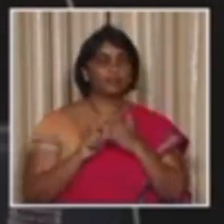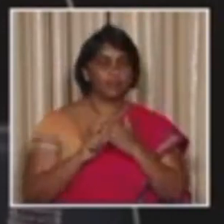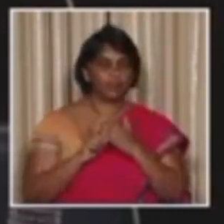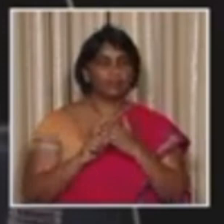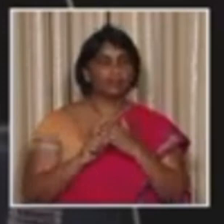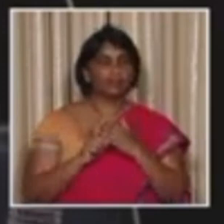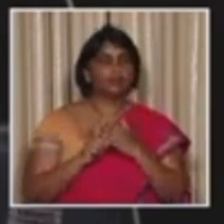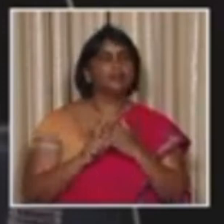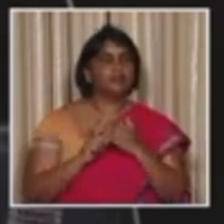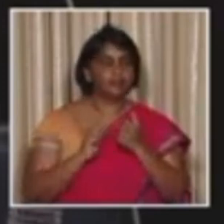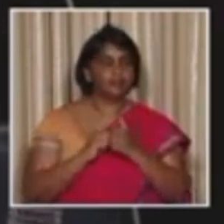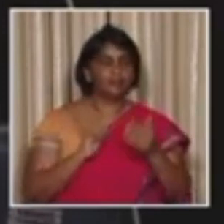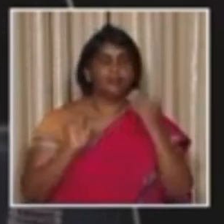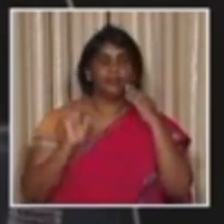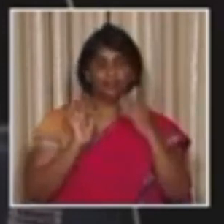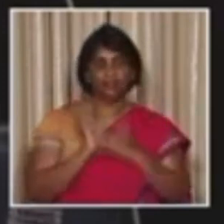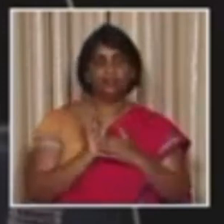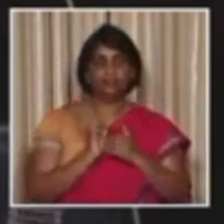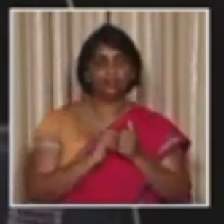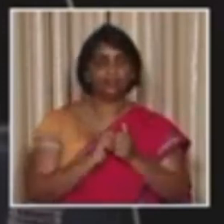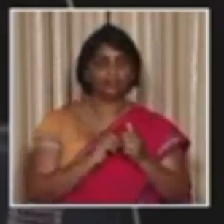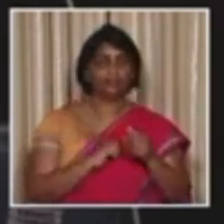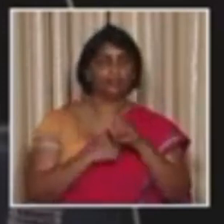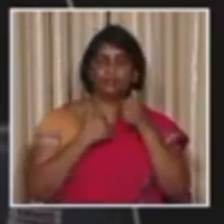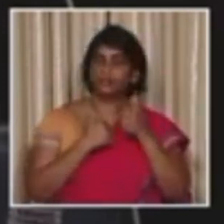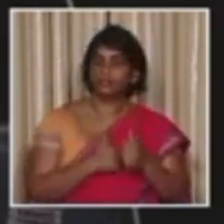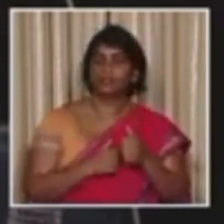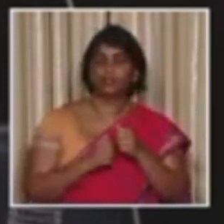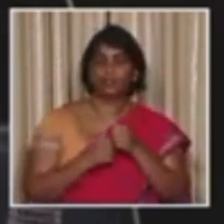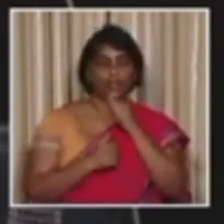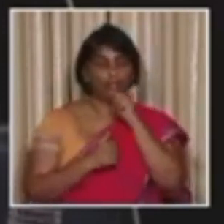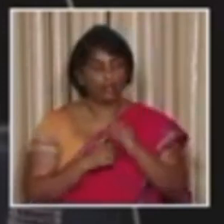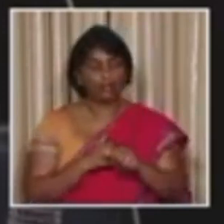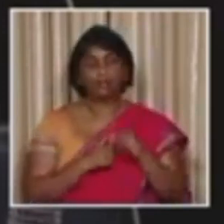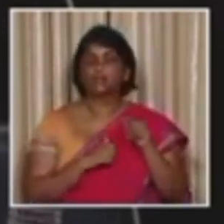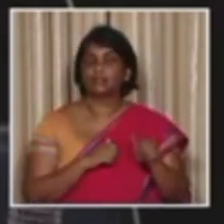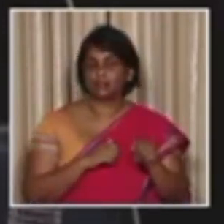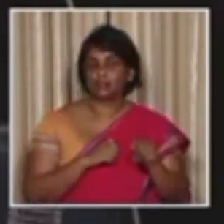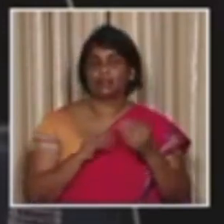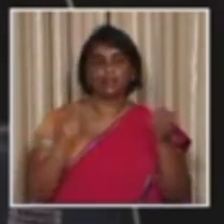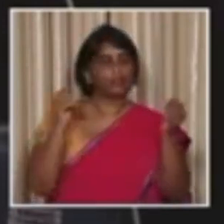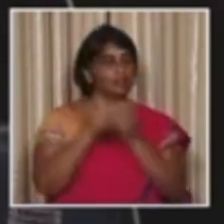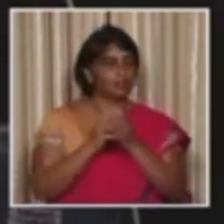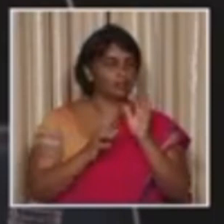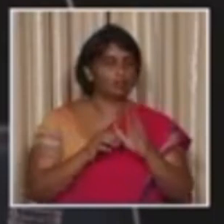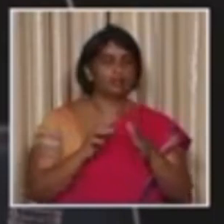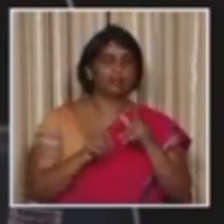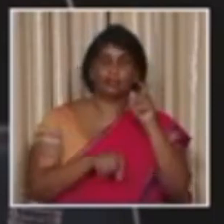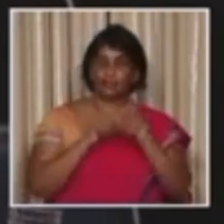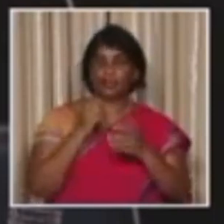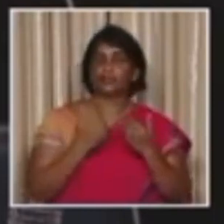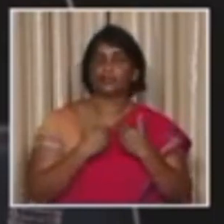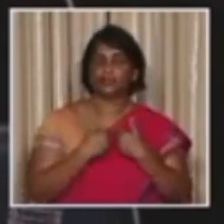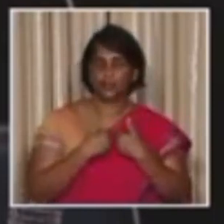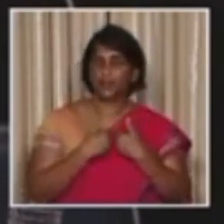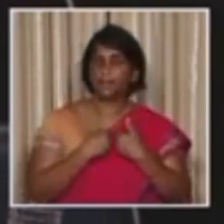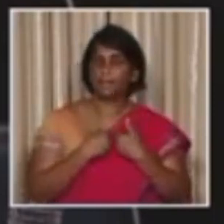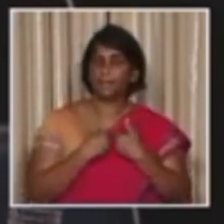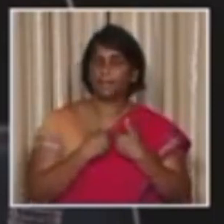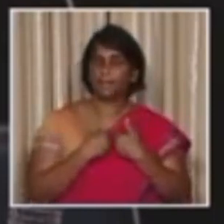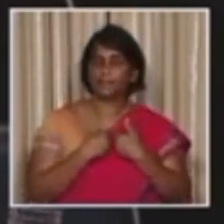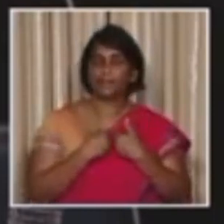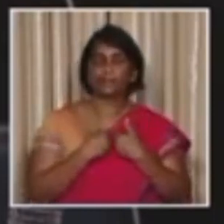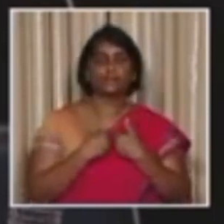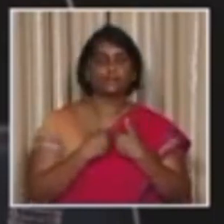நியாயம் நீதி உண்மையின் பின்னால் நிற்பவர்கள் என்பதுதான். மக்களை இவ்வாறு அடித்து கொள்வது